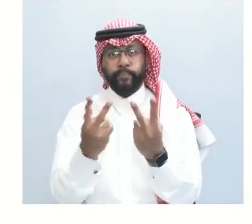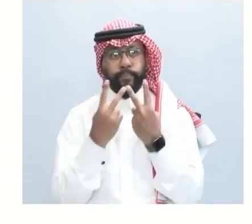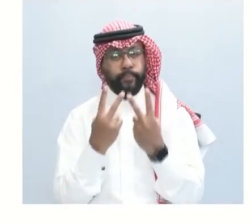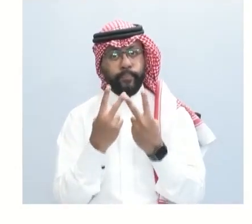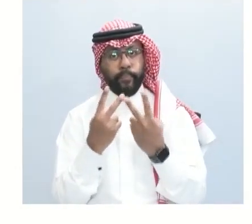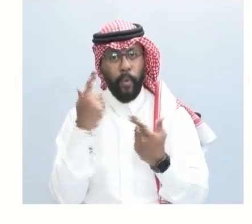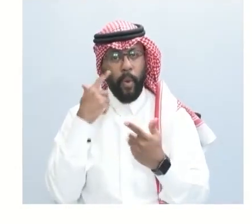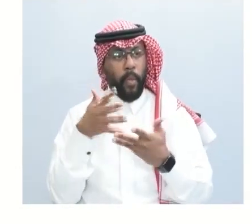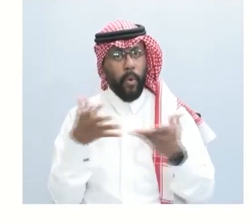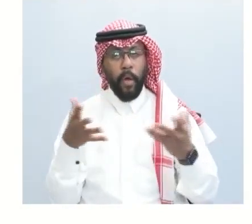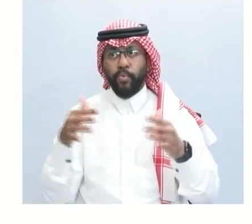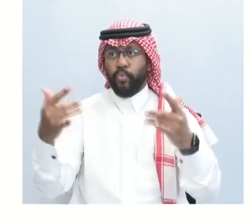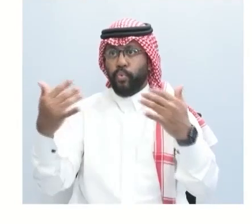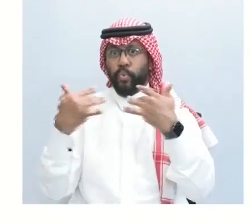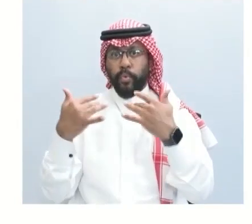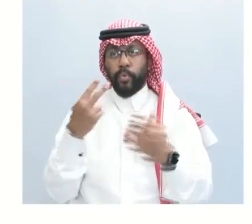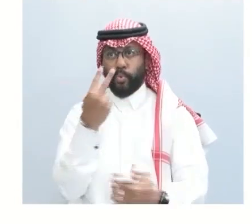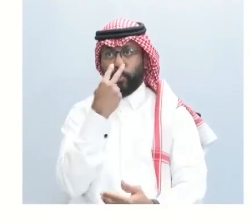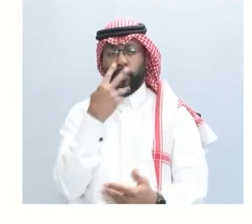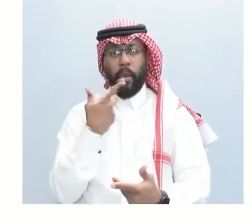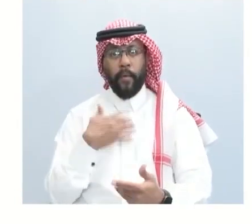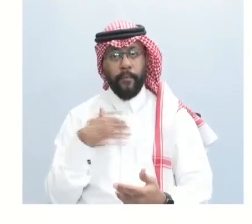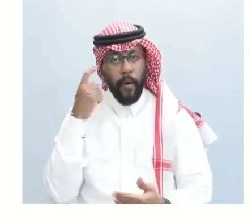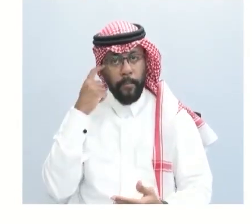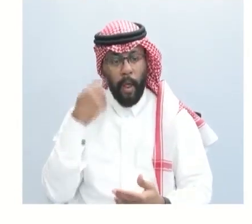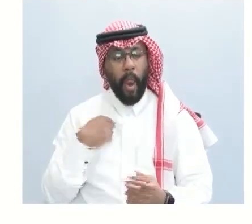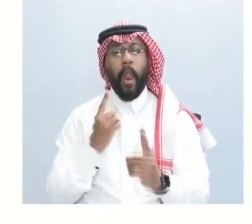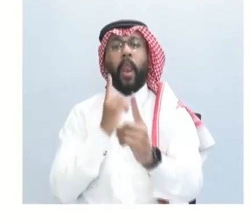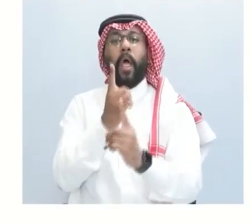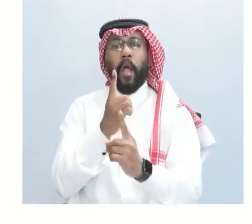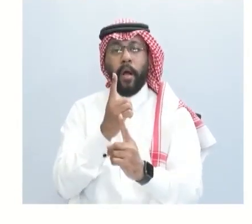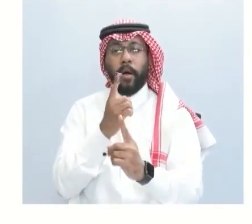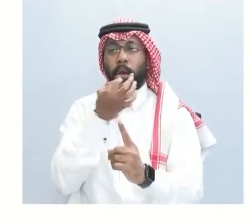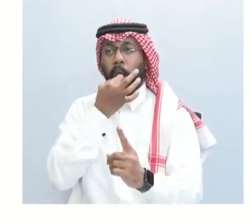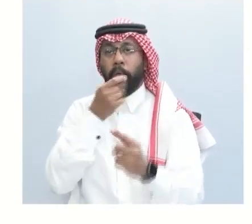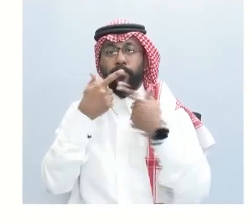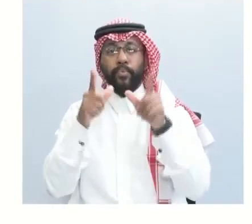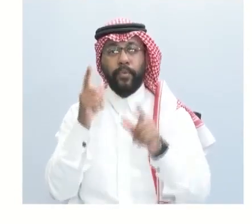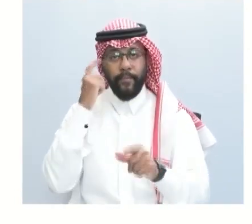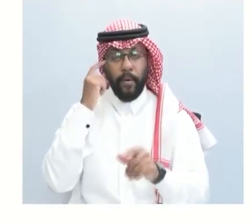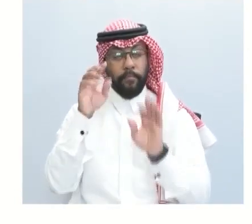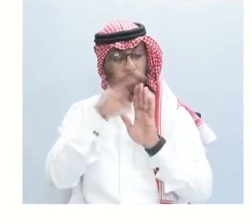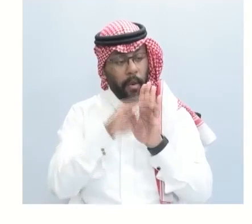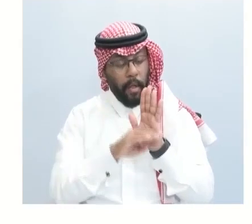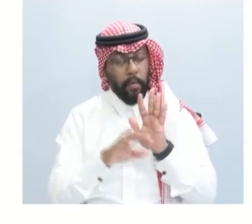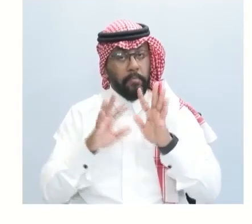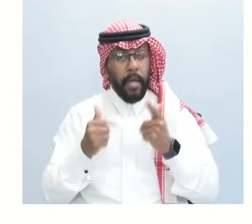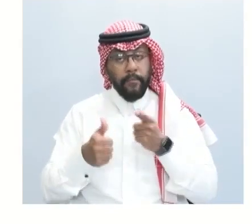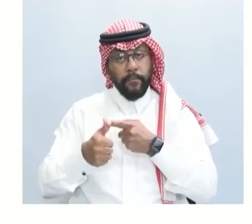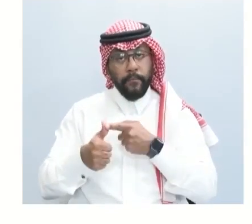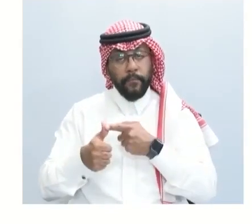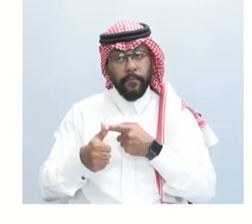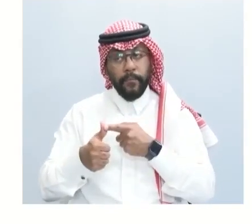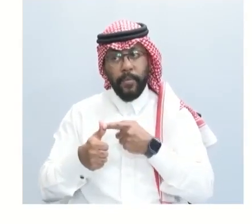جمهور من المستمعين بناء على هذا المفهوم بناء على هذا المفهوم صنف المواقف الاتيه الى مواقف منتميه